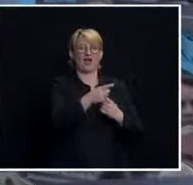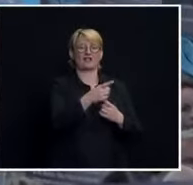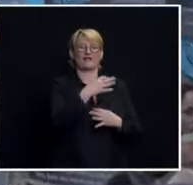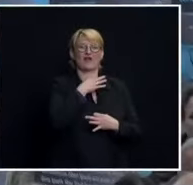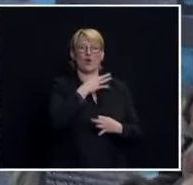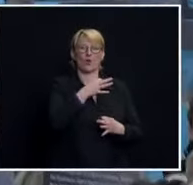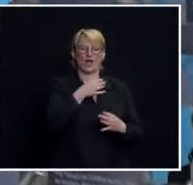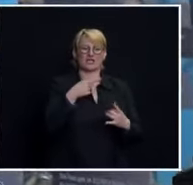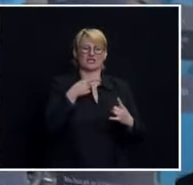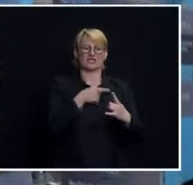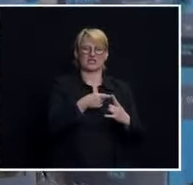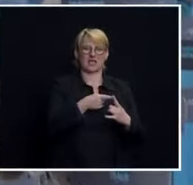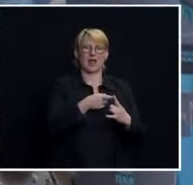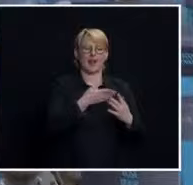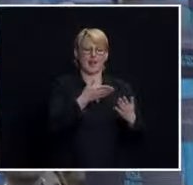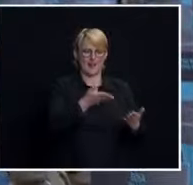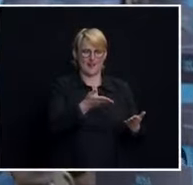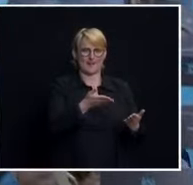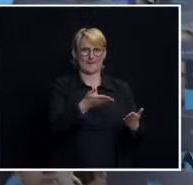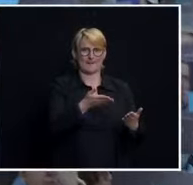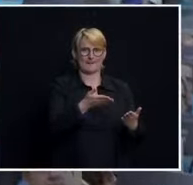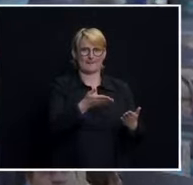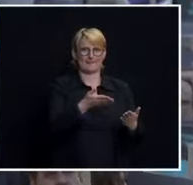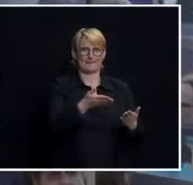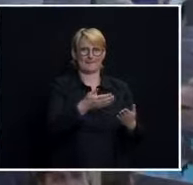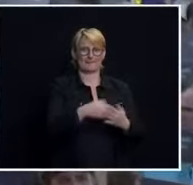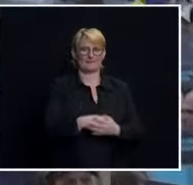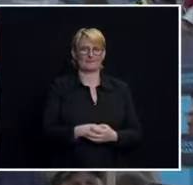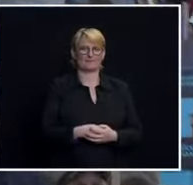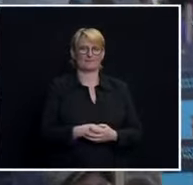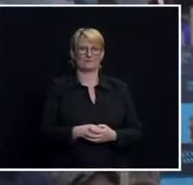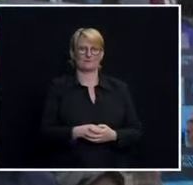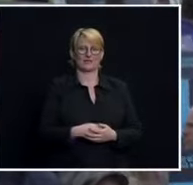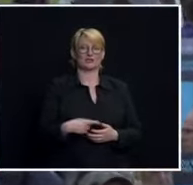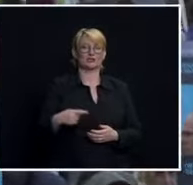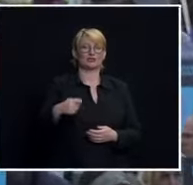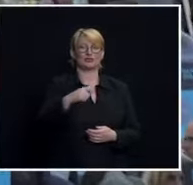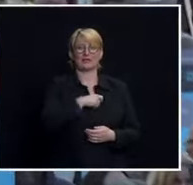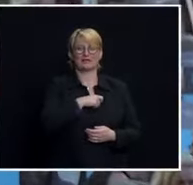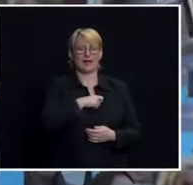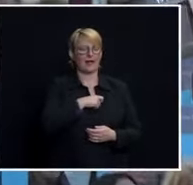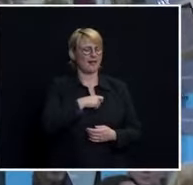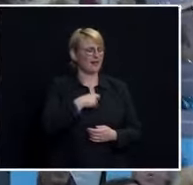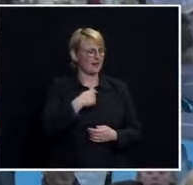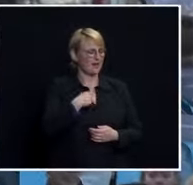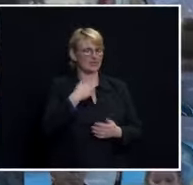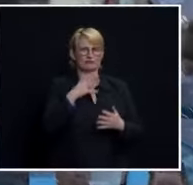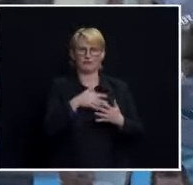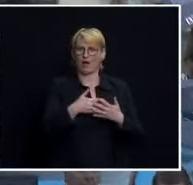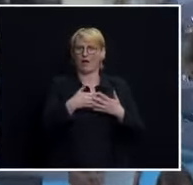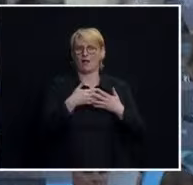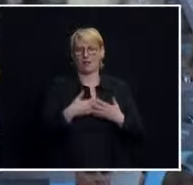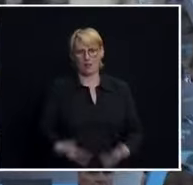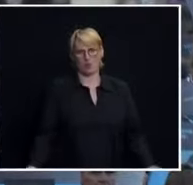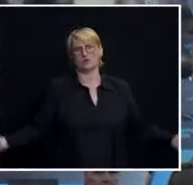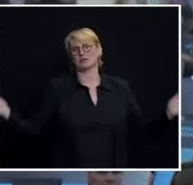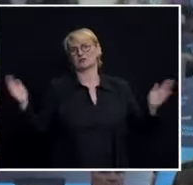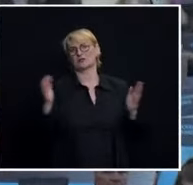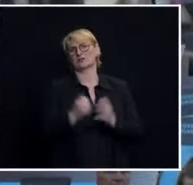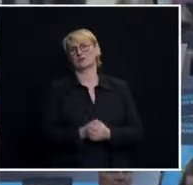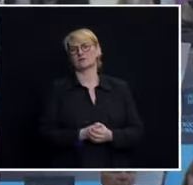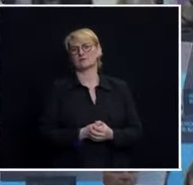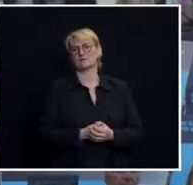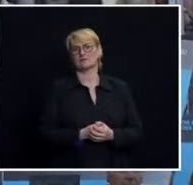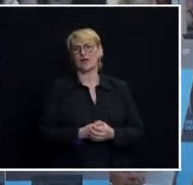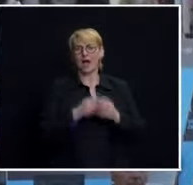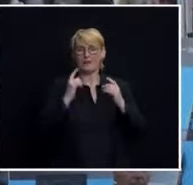verhungern. Schicksale, die mich immer wieder sprachlos machen. Aber es ist wichtig,